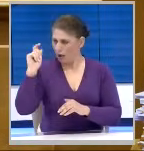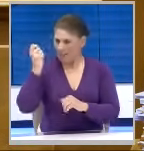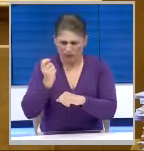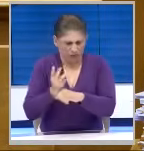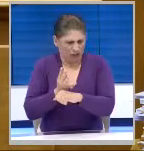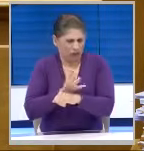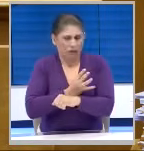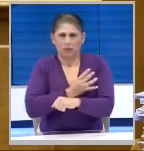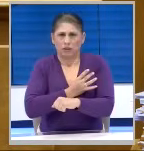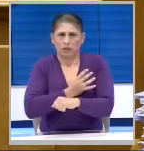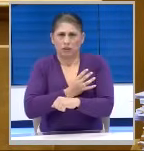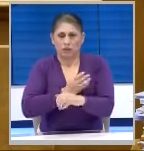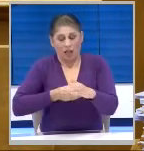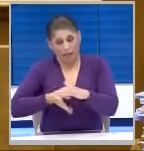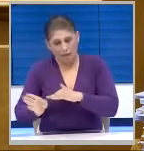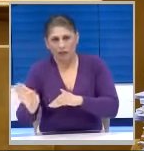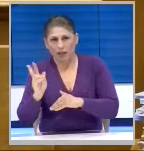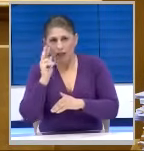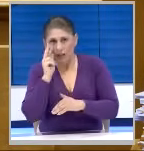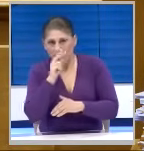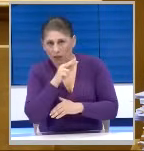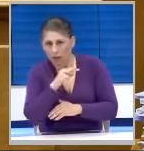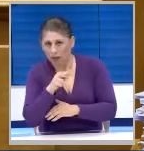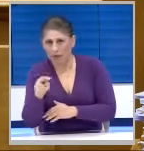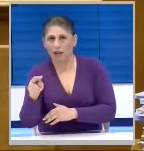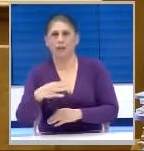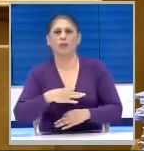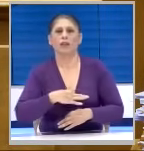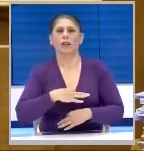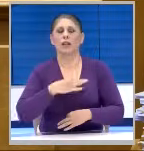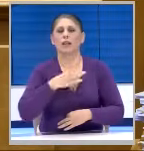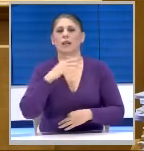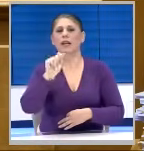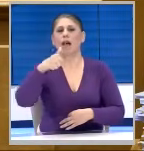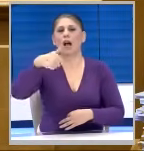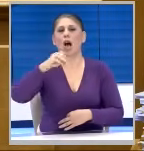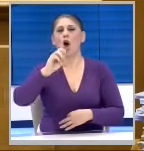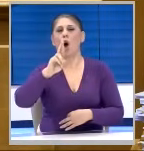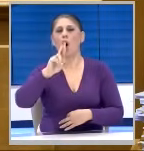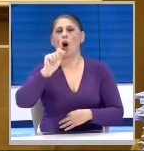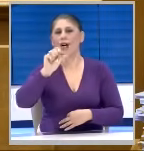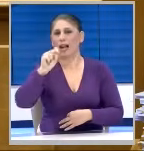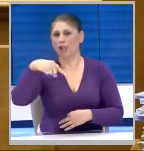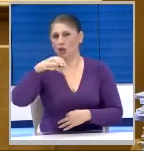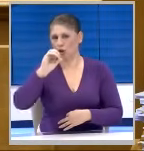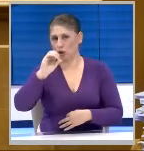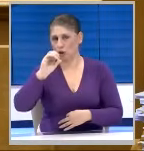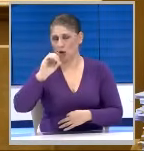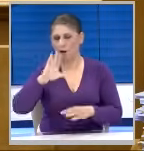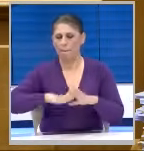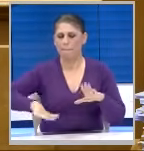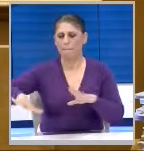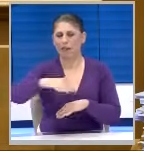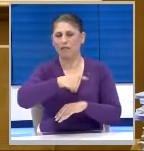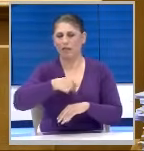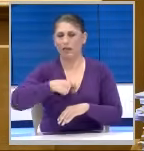διότι εντόπισε τον κύριο αγοραστό τον δικό σας τον περιφερειάρχη σας το